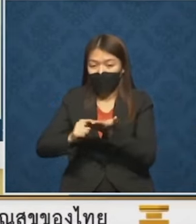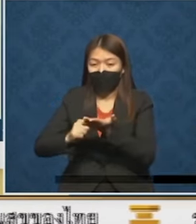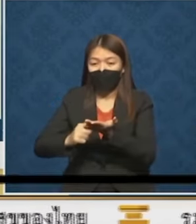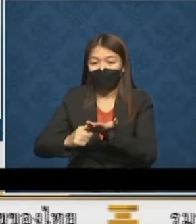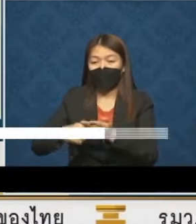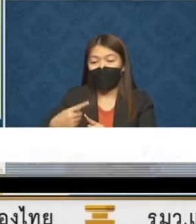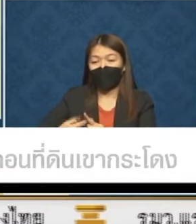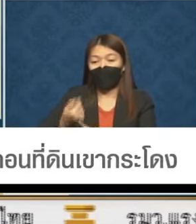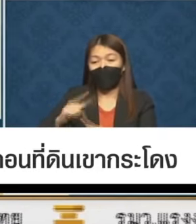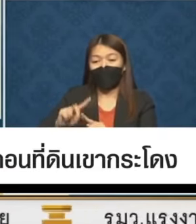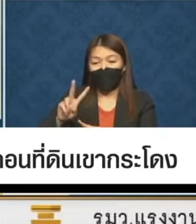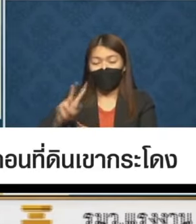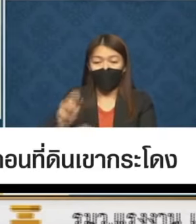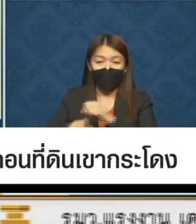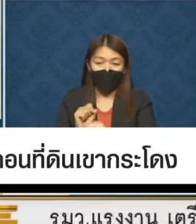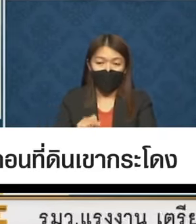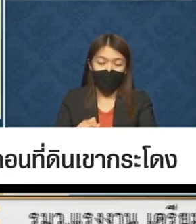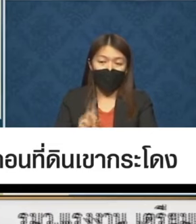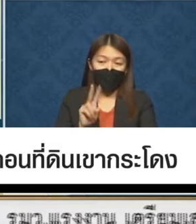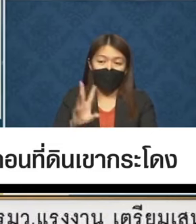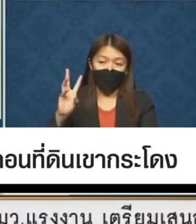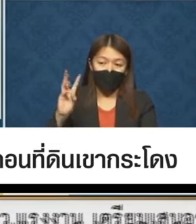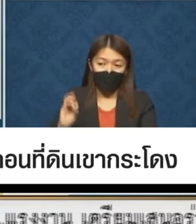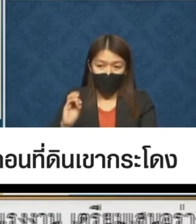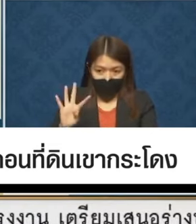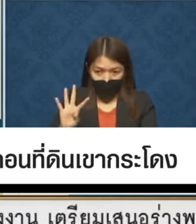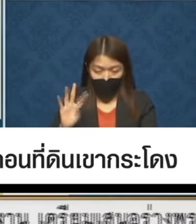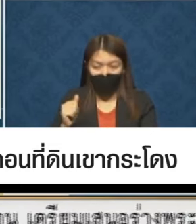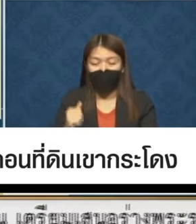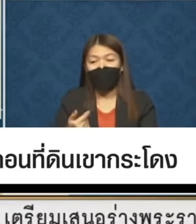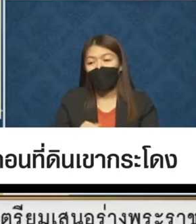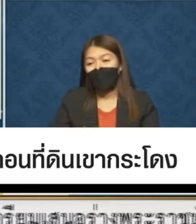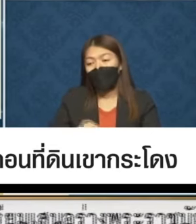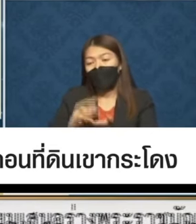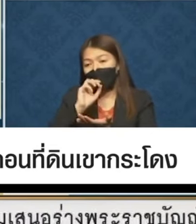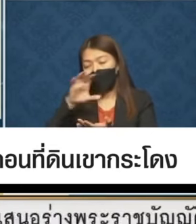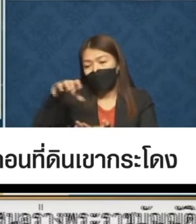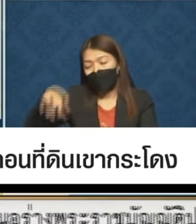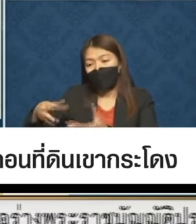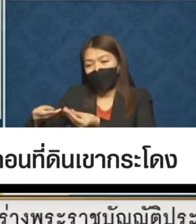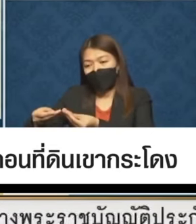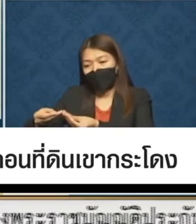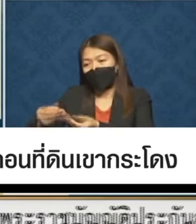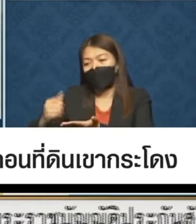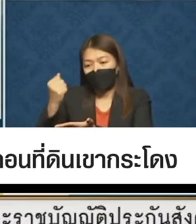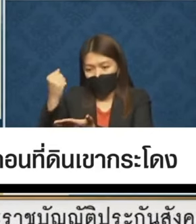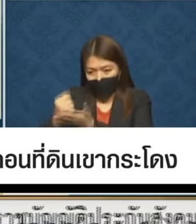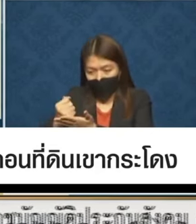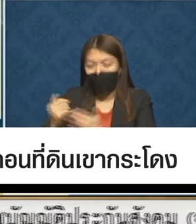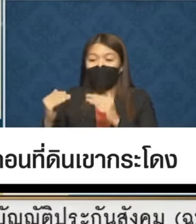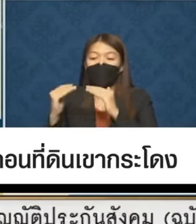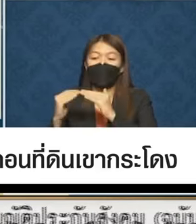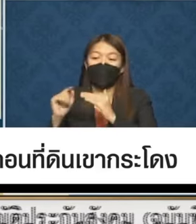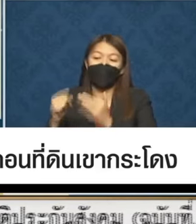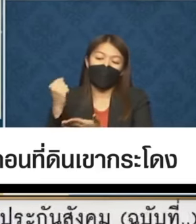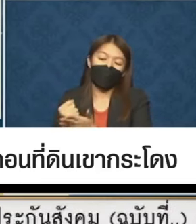าปัจจุบันการตรวจสอบที่ดินของการรถไฟเนื้อที่กว่า 5,083 ไร่เนี่ยและการเพิกถอนสิทธิ์ที่ดินทุกแปลงที่ออกทับที่